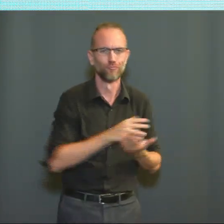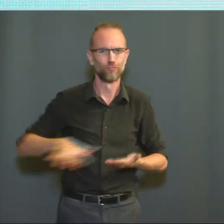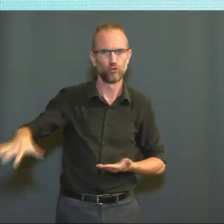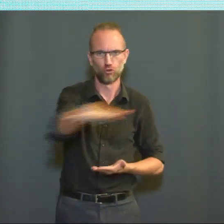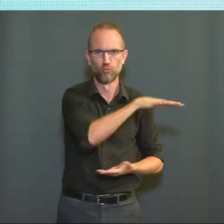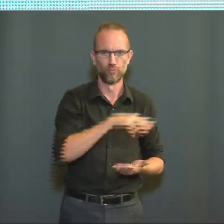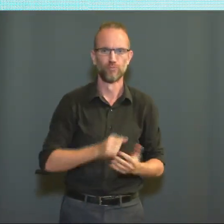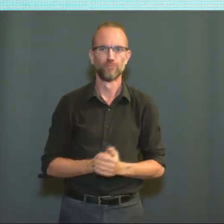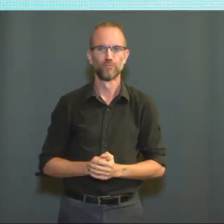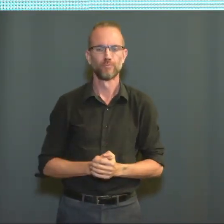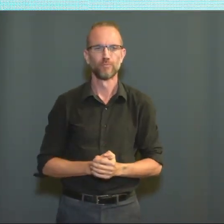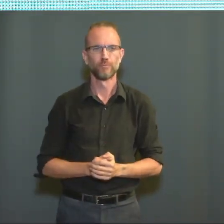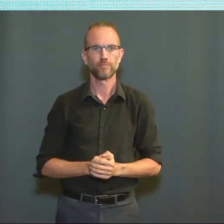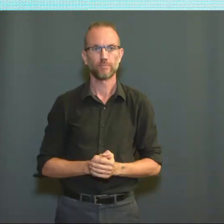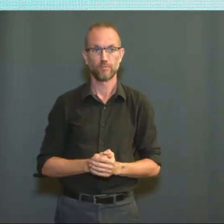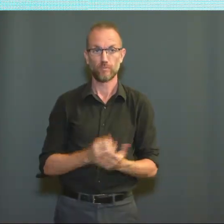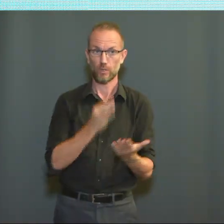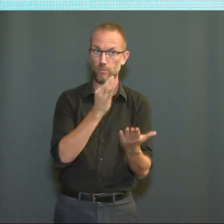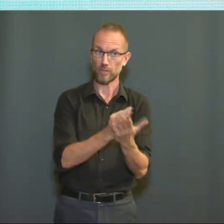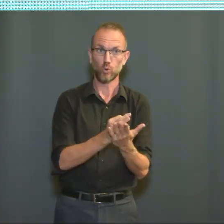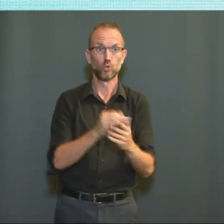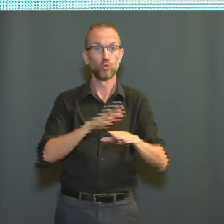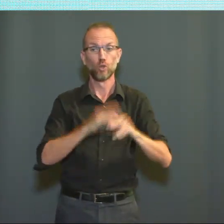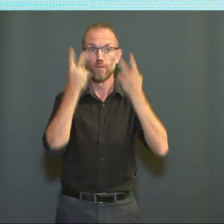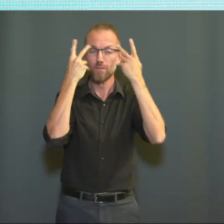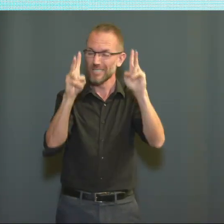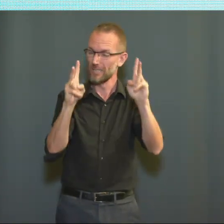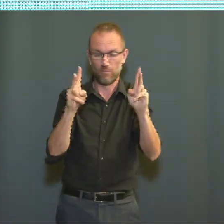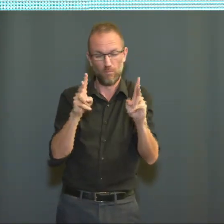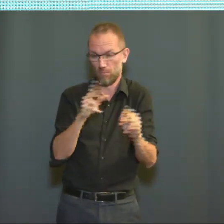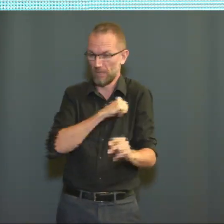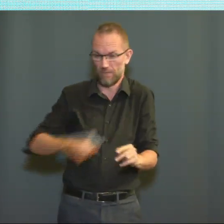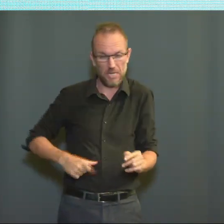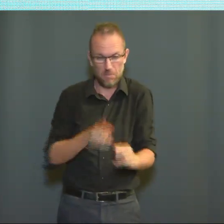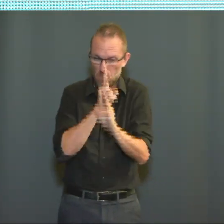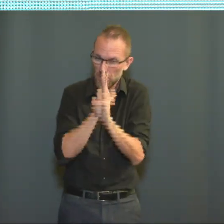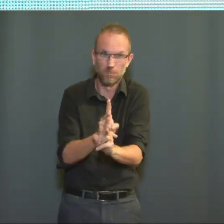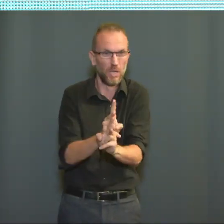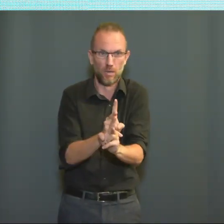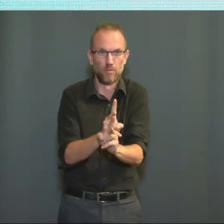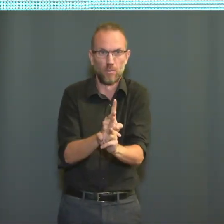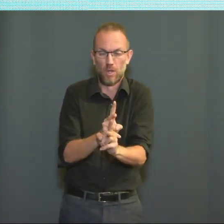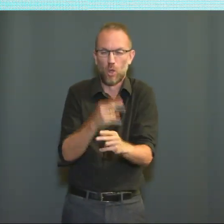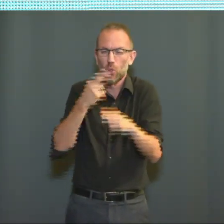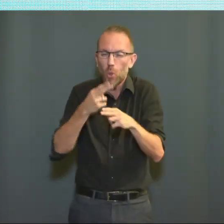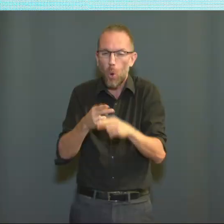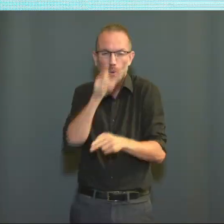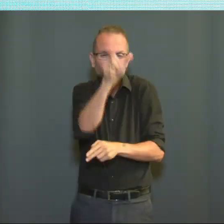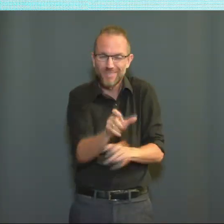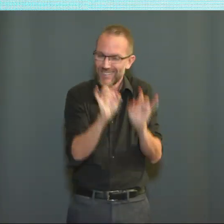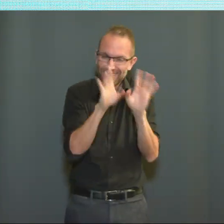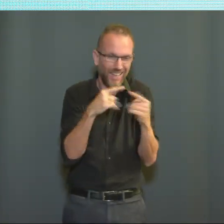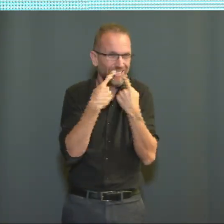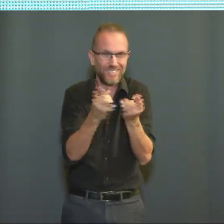L'application tient compte de votre vie privée. L'application ne sait pas qui vous êtes, ni ne connaît l'identité des